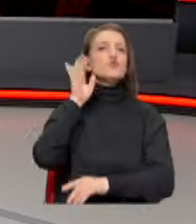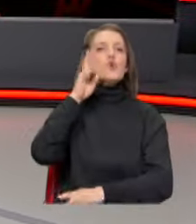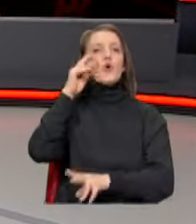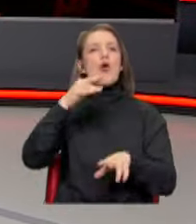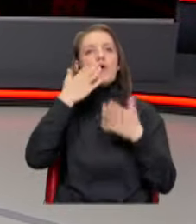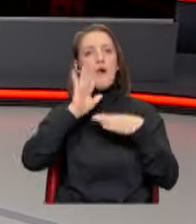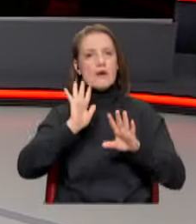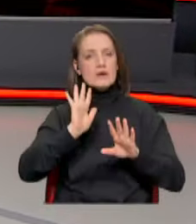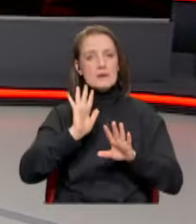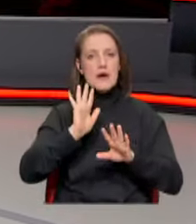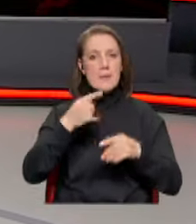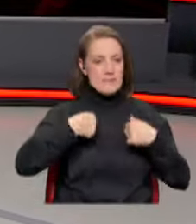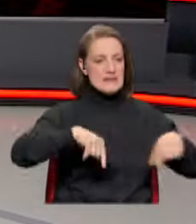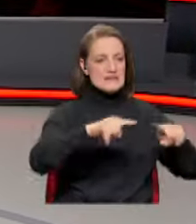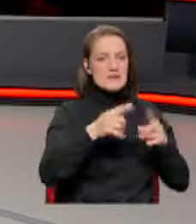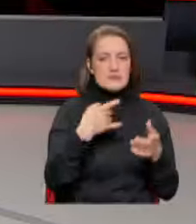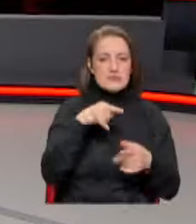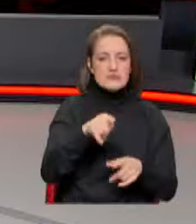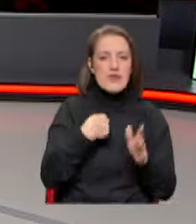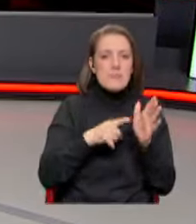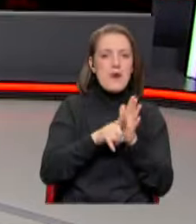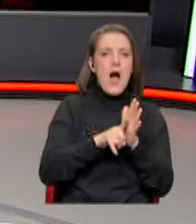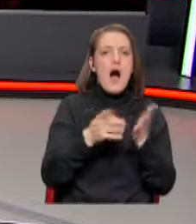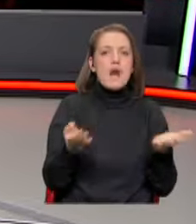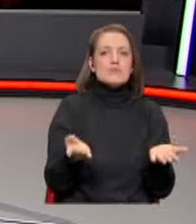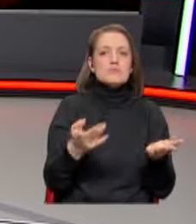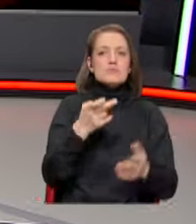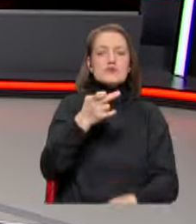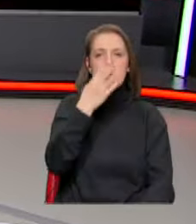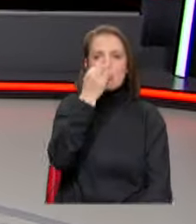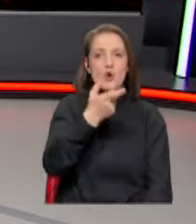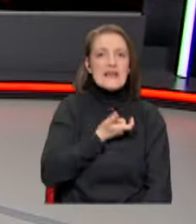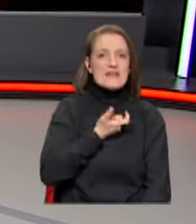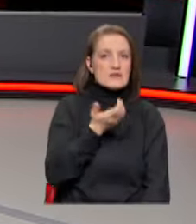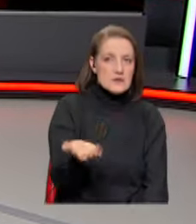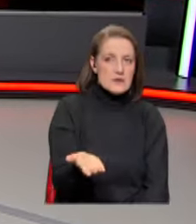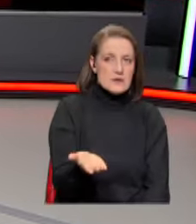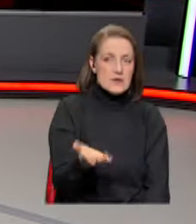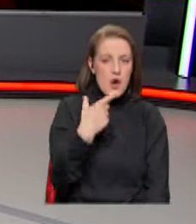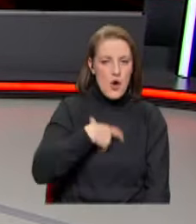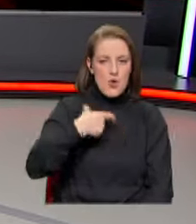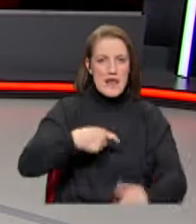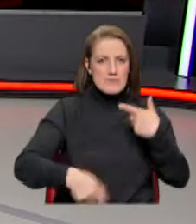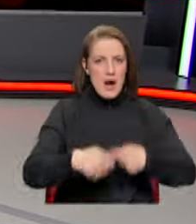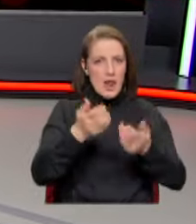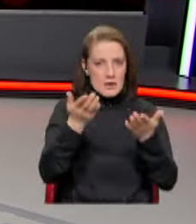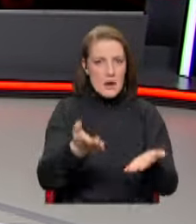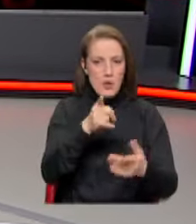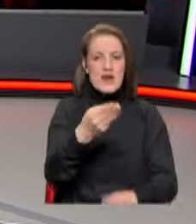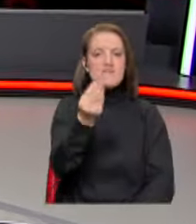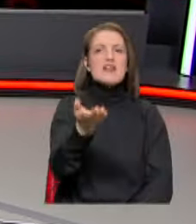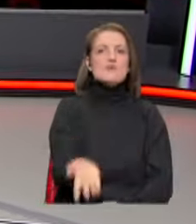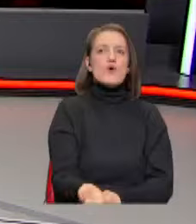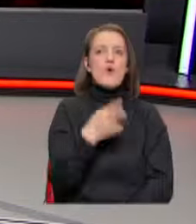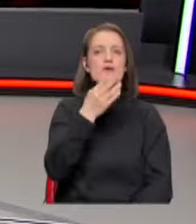gören yok Biz henüz bunları başaramadığım için promosyon yasası özel bankalarda da onlara verilmiyor